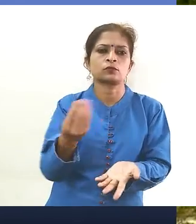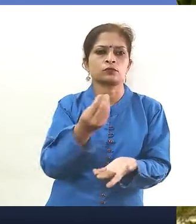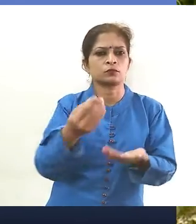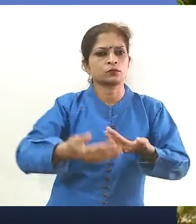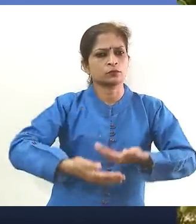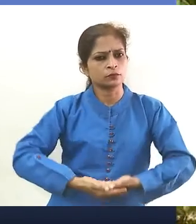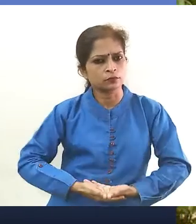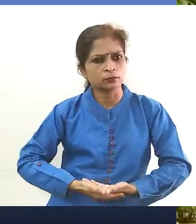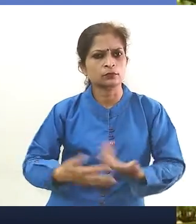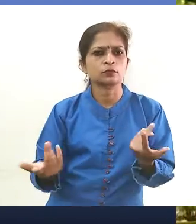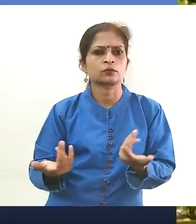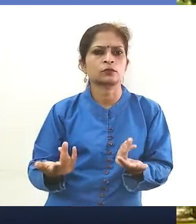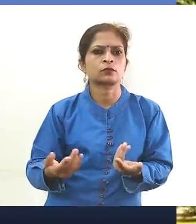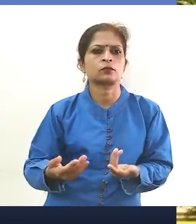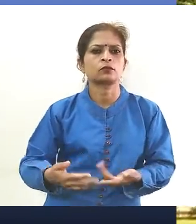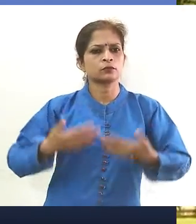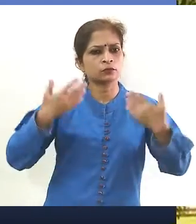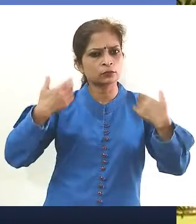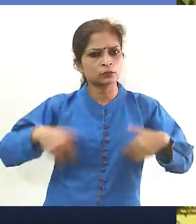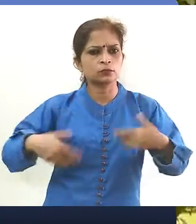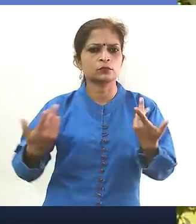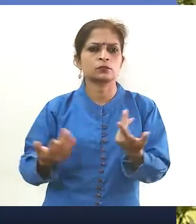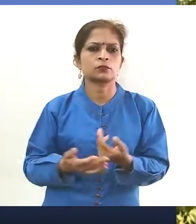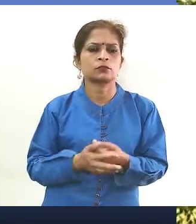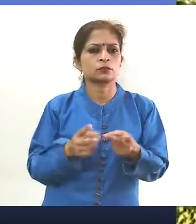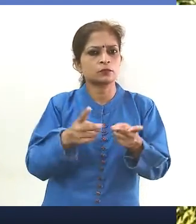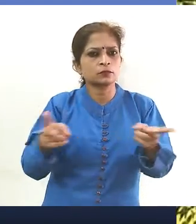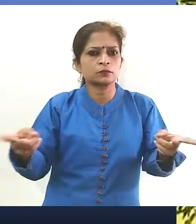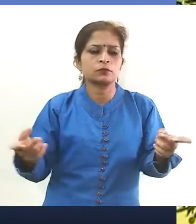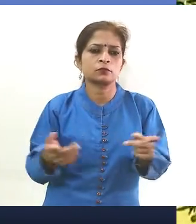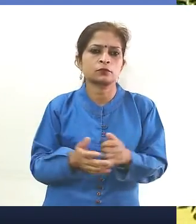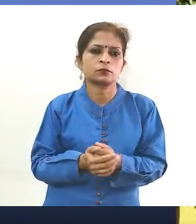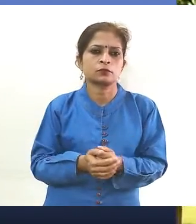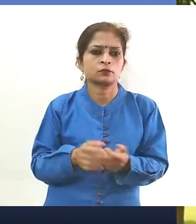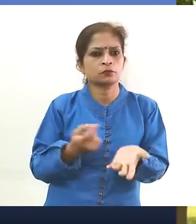करके, कभी सीधे लेट करके, कभी उल्टे लेट करके।